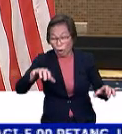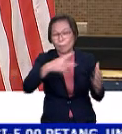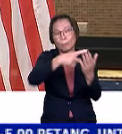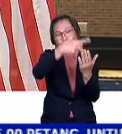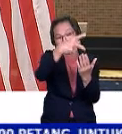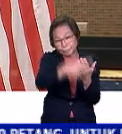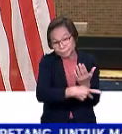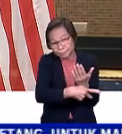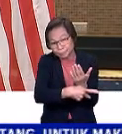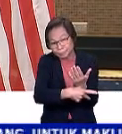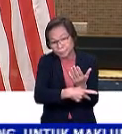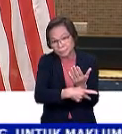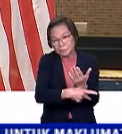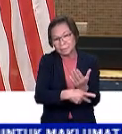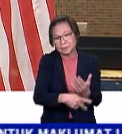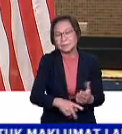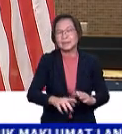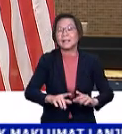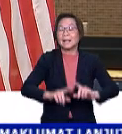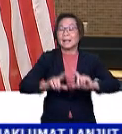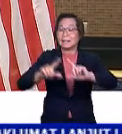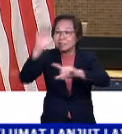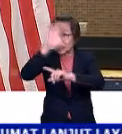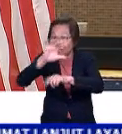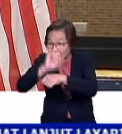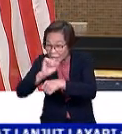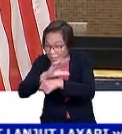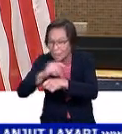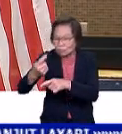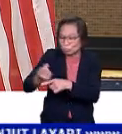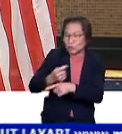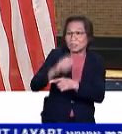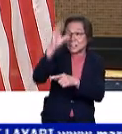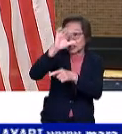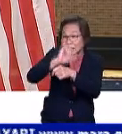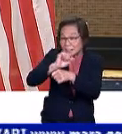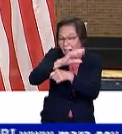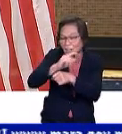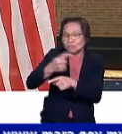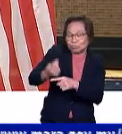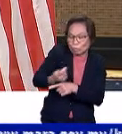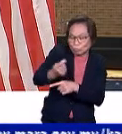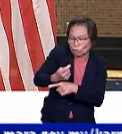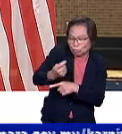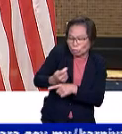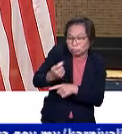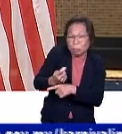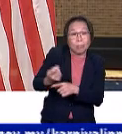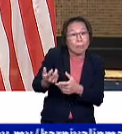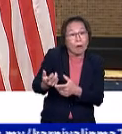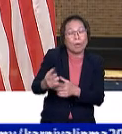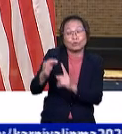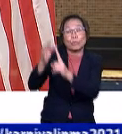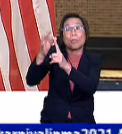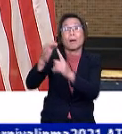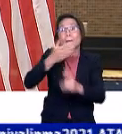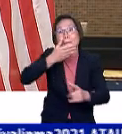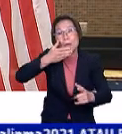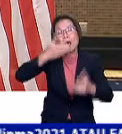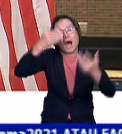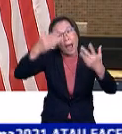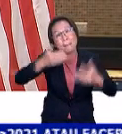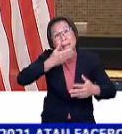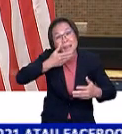inisiatif place and trade di bawah program janapria utamanya Kepada beliau